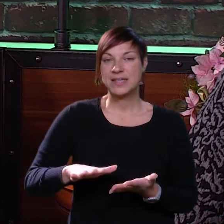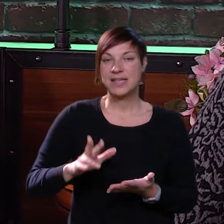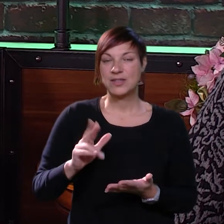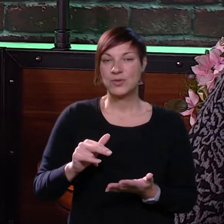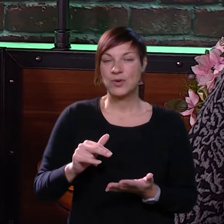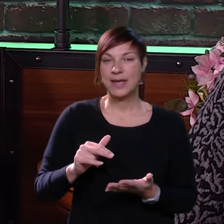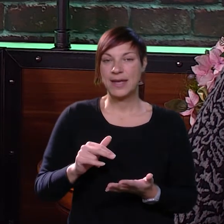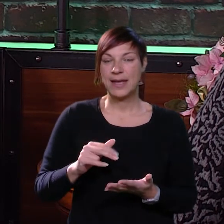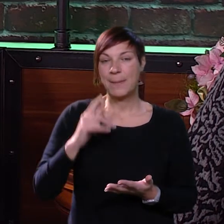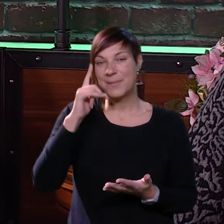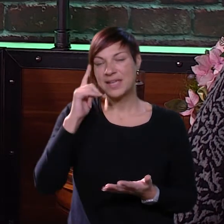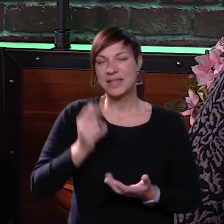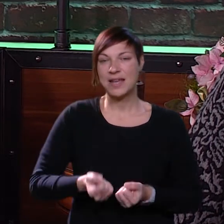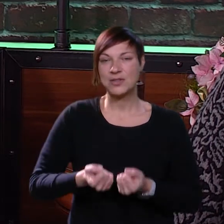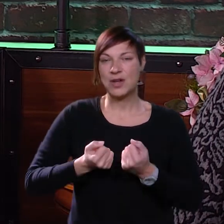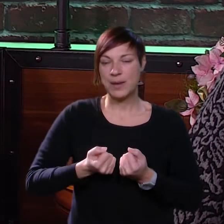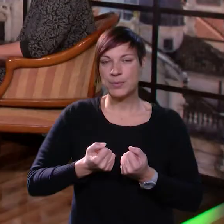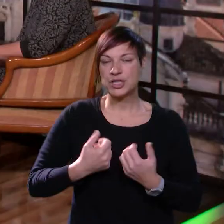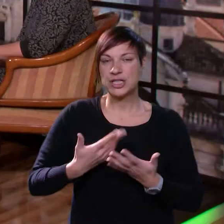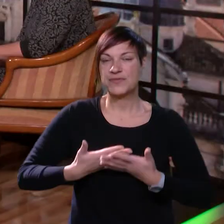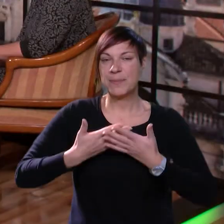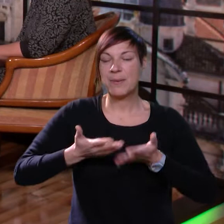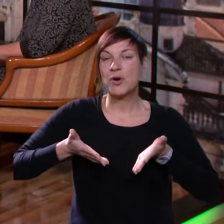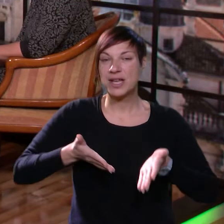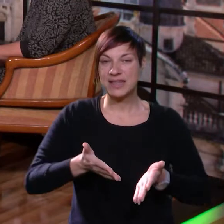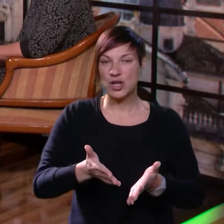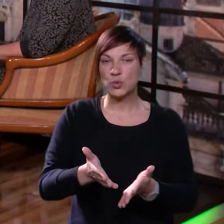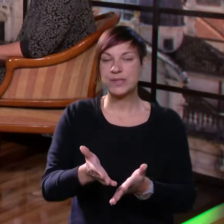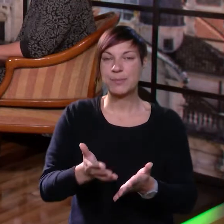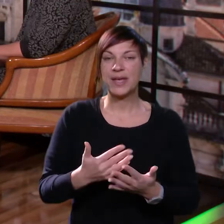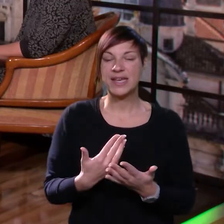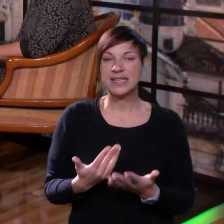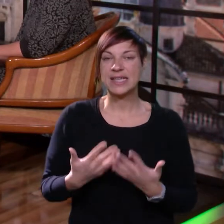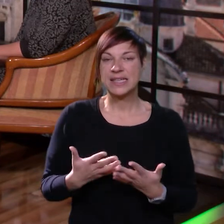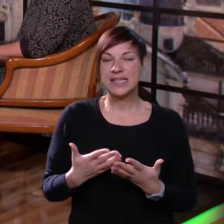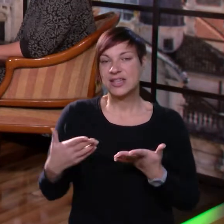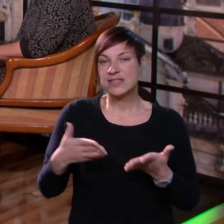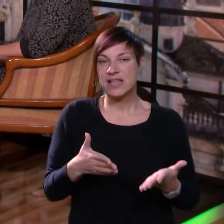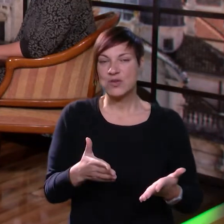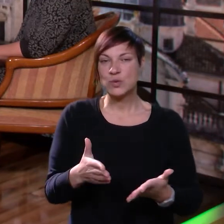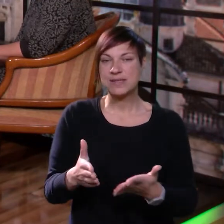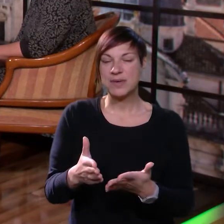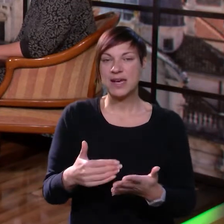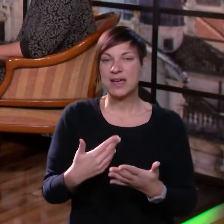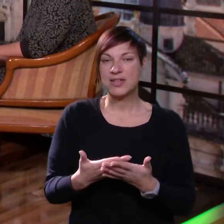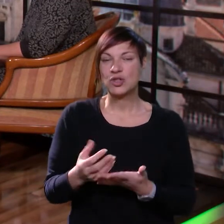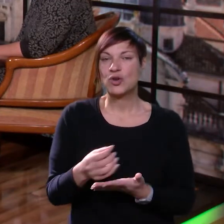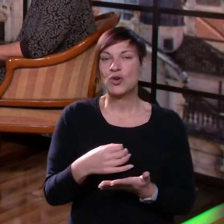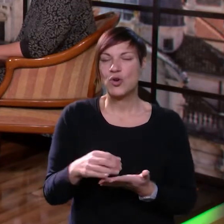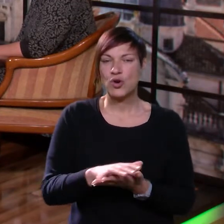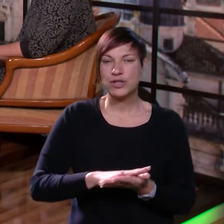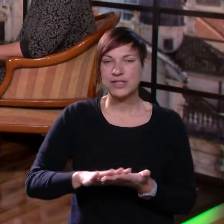vi djetetu koji ima intelektualne poteškoće, vi ga morate usmjeriti u tom pravcu. Jednostavno ga morate usmjeravati od